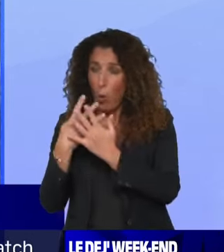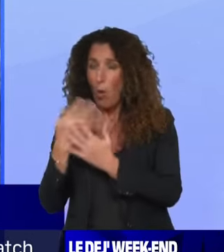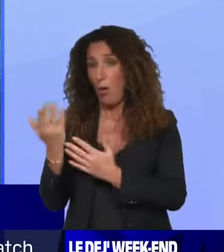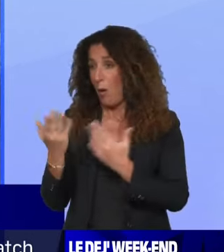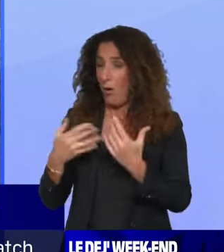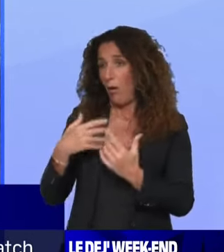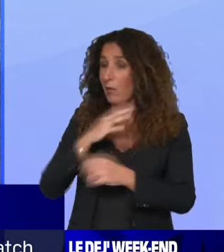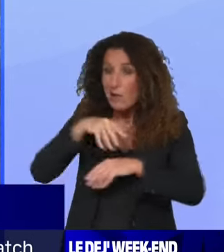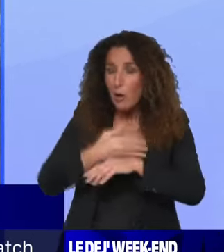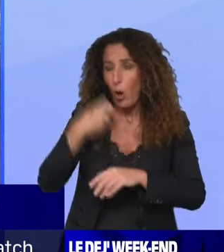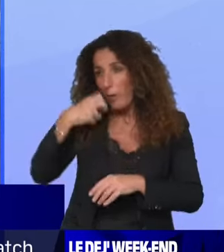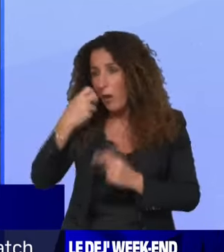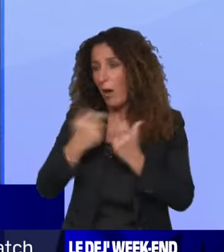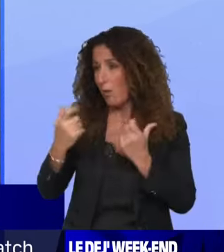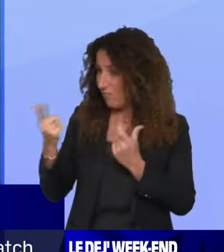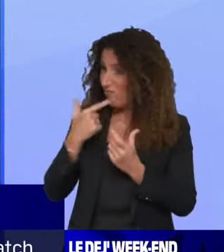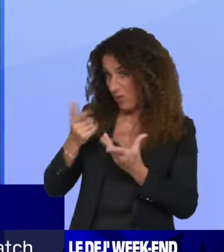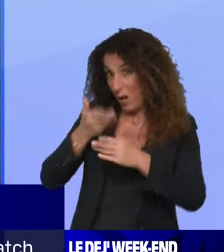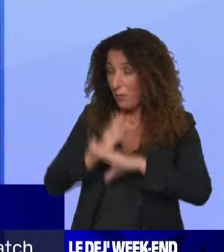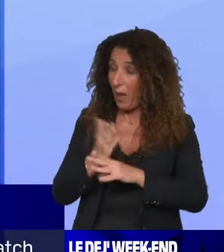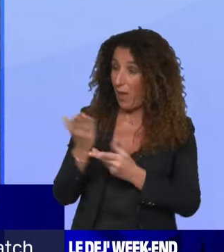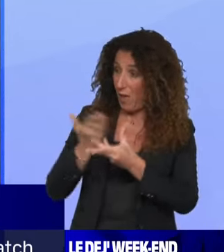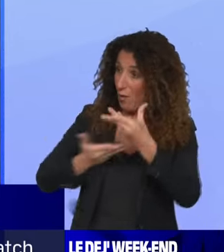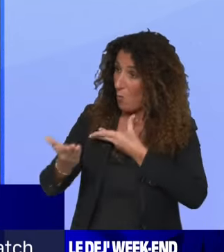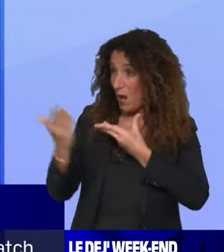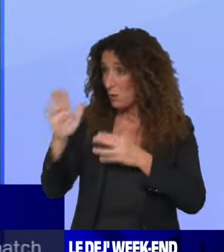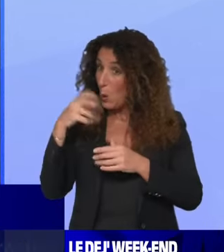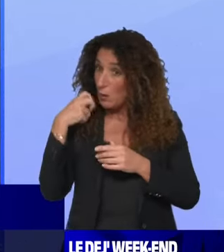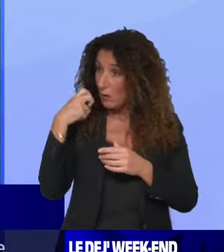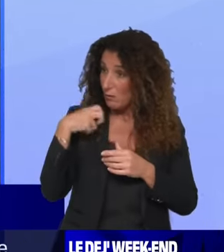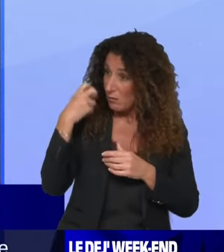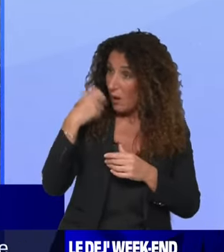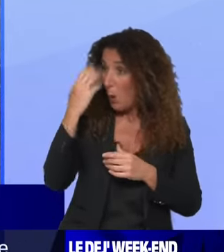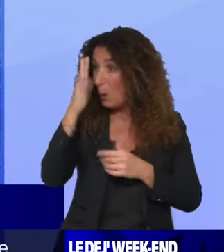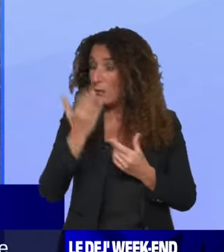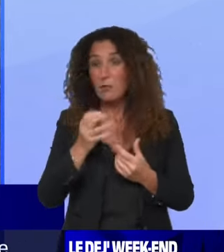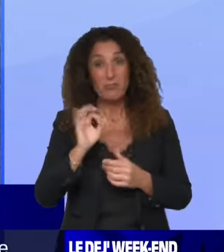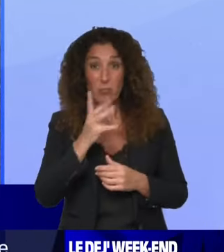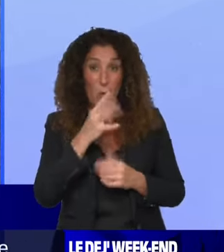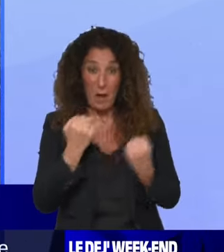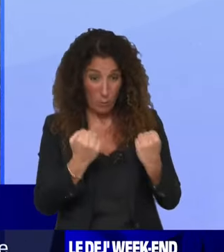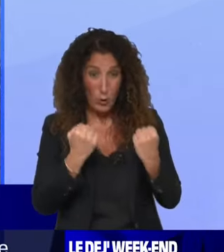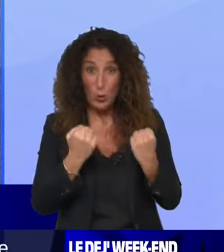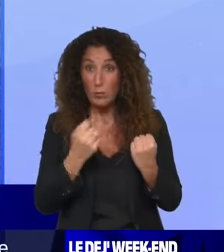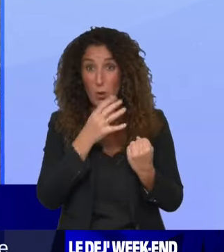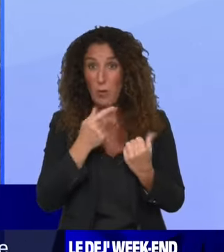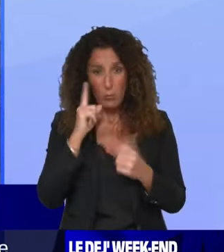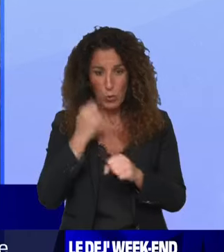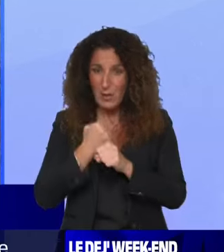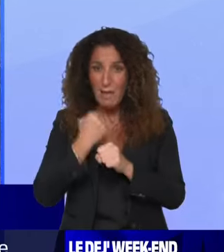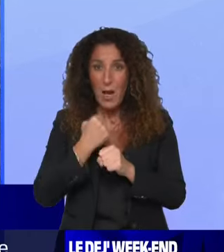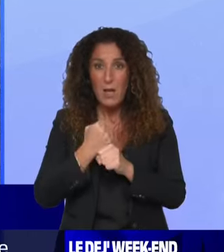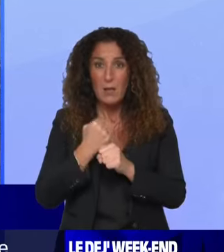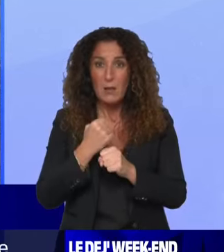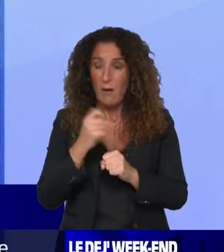prendre d'autres moyens de transport, prendre la voiture pour descendre jusqu'à Pau? Mais je pourrais pas prendre la voiture parce que je travaille et j'ai vraiment. Faudrait